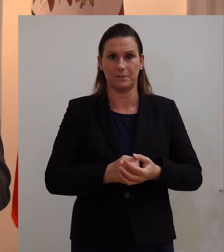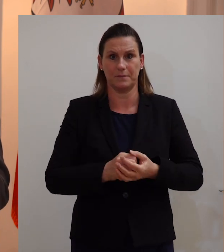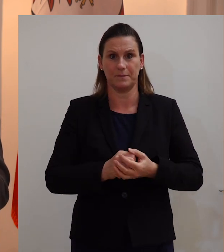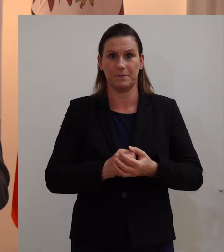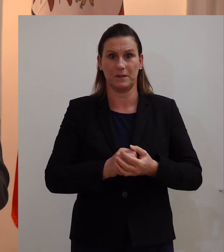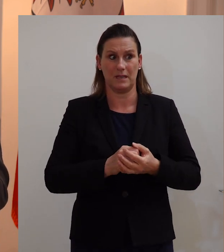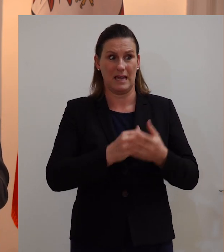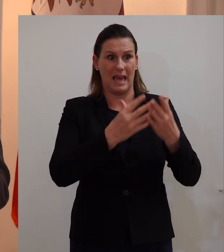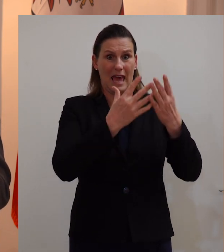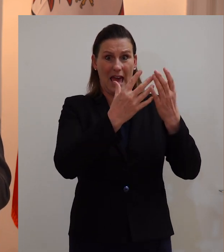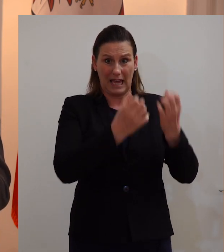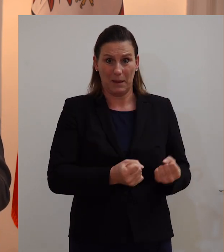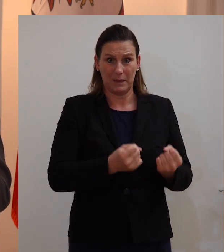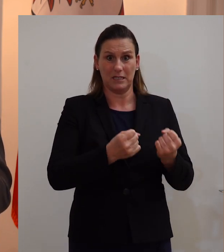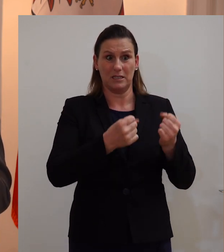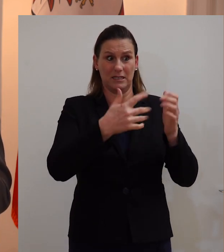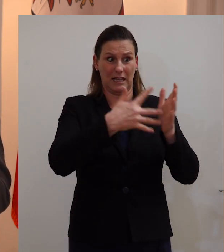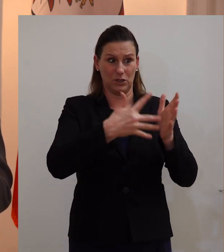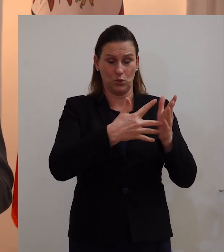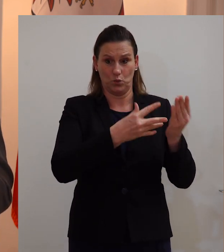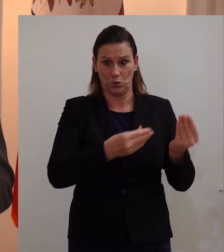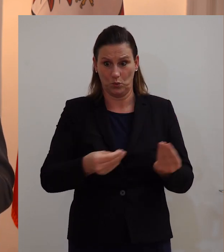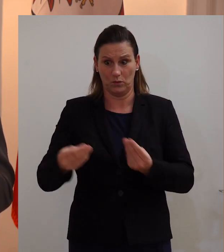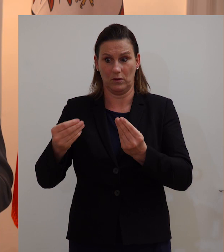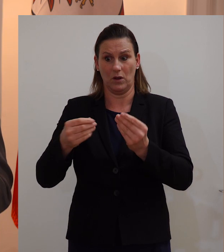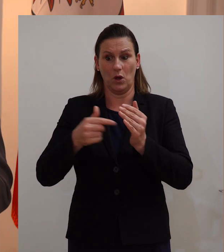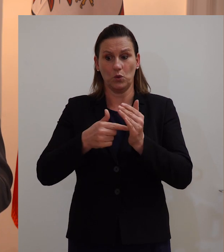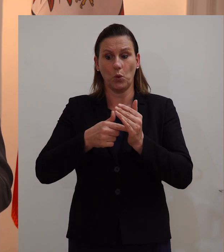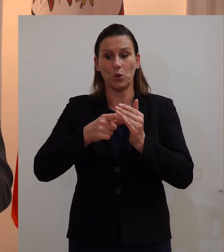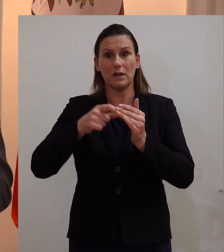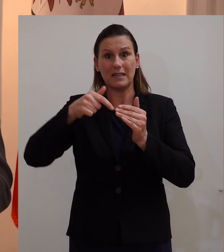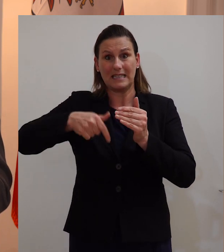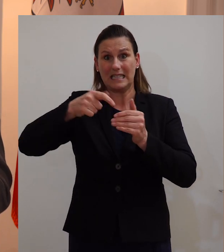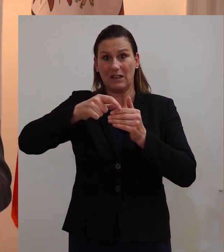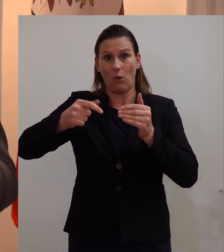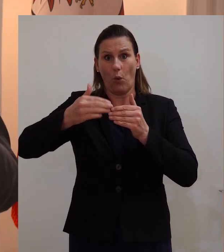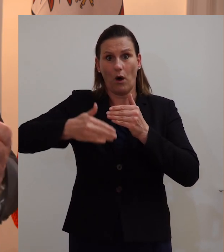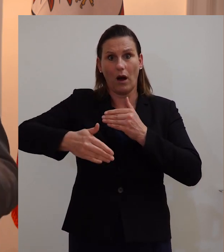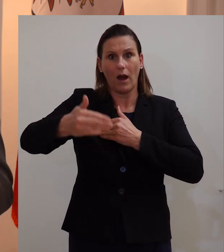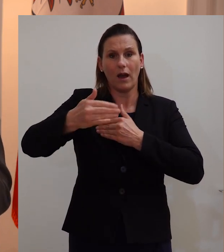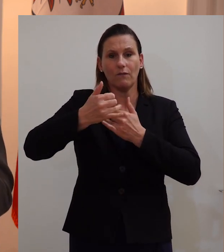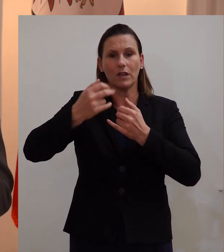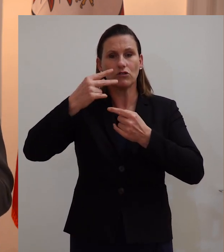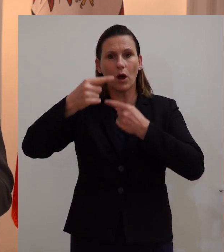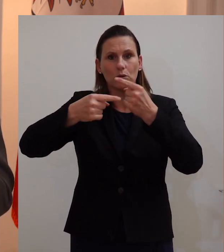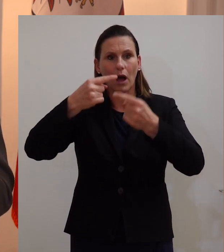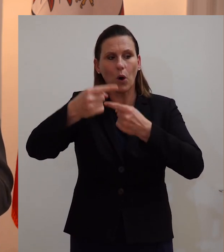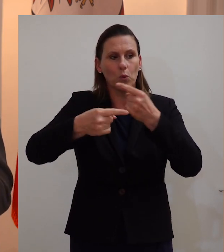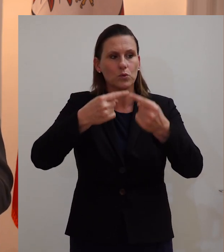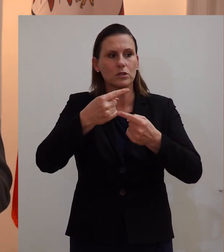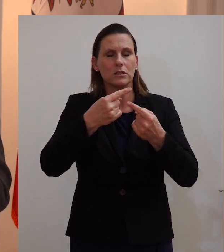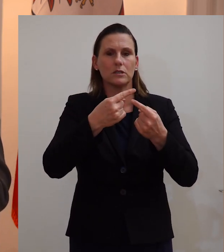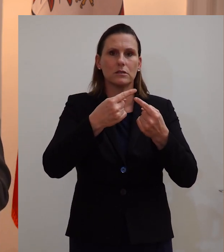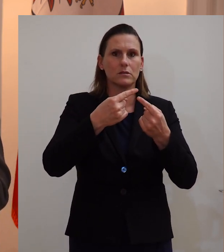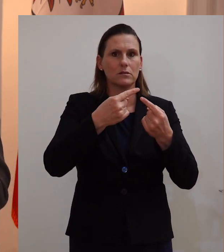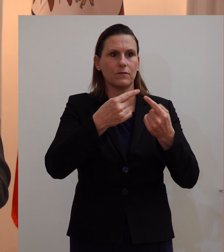Basis dieser Ergebnisse werden wir noch diese Woche über die weitere Vorgangsweise in diesen Quarantänegebieten